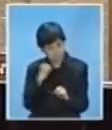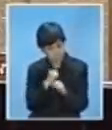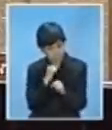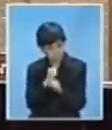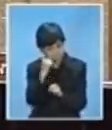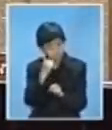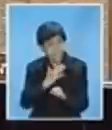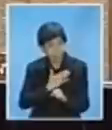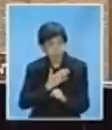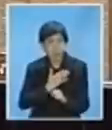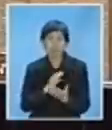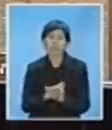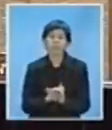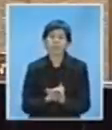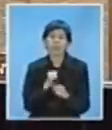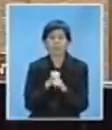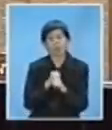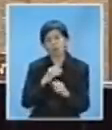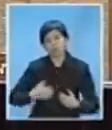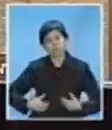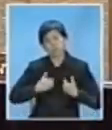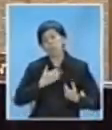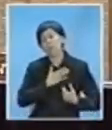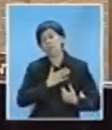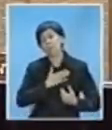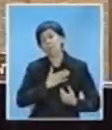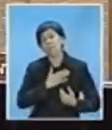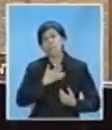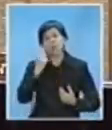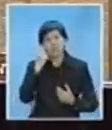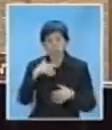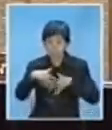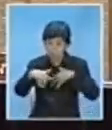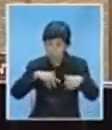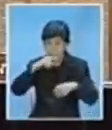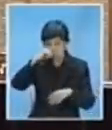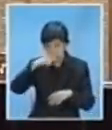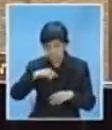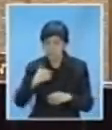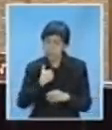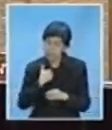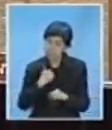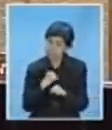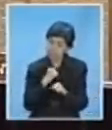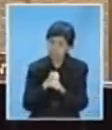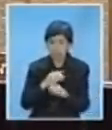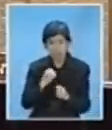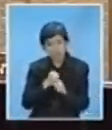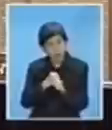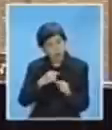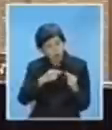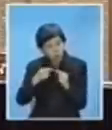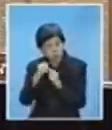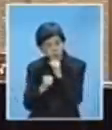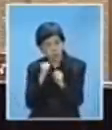จผมถือว่าเป็นความสำเร็จของชีวิตผมครับผมถือว่าถ้าเกิดประชาชนชาวไทยเนี่ยมีความมั่นคงในการใช้ไปอีก